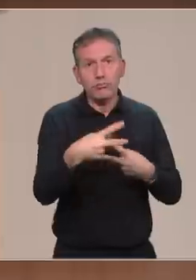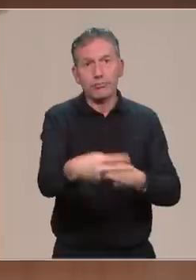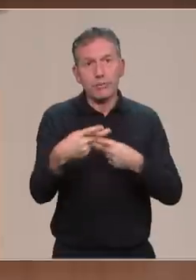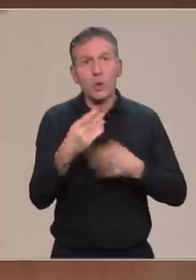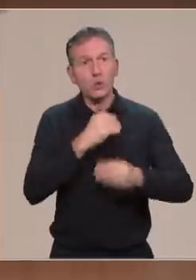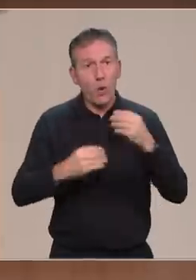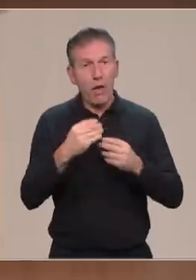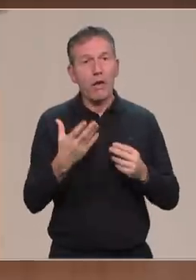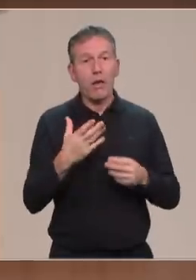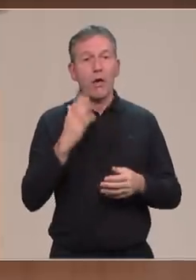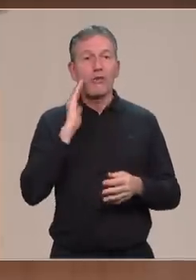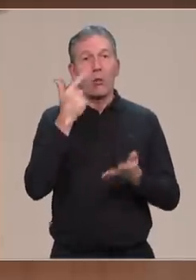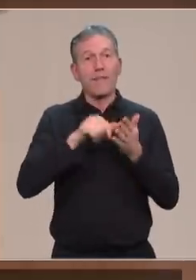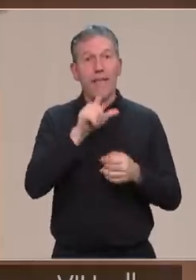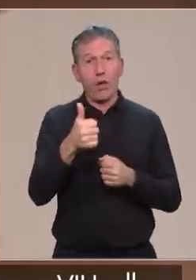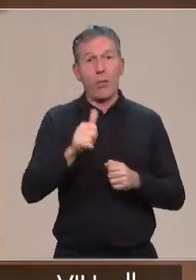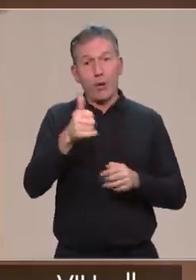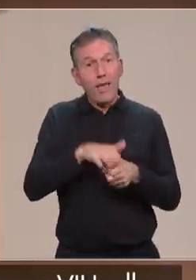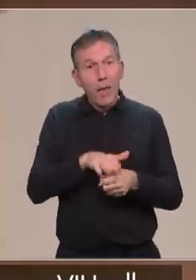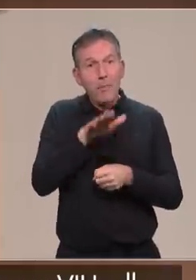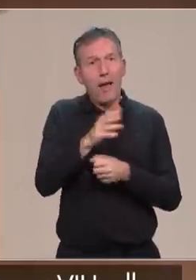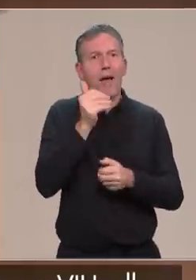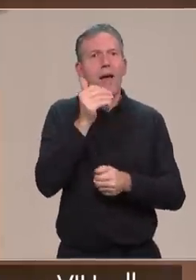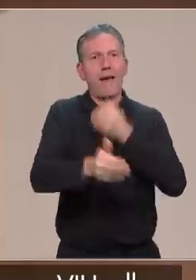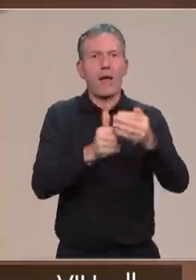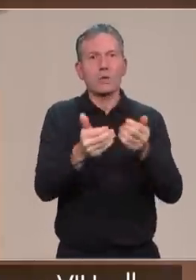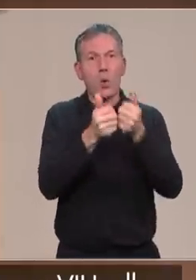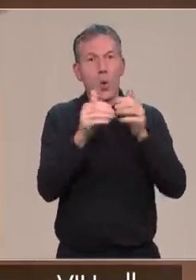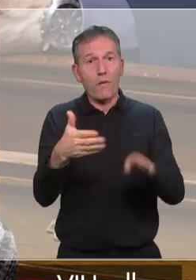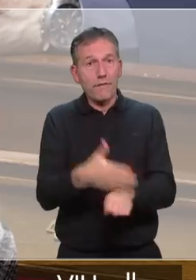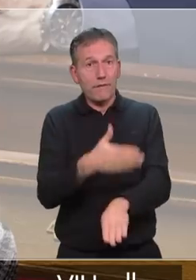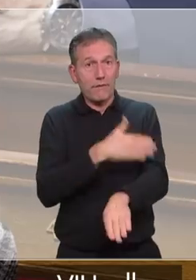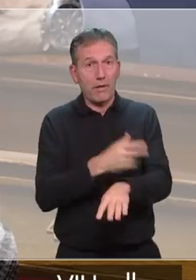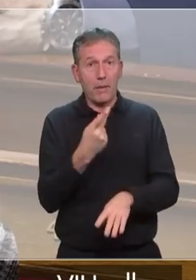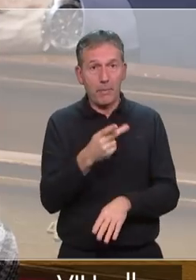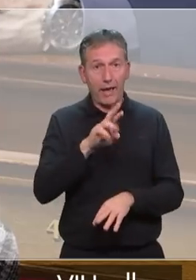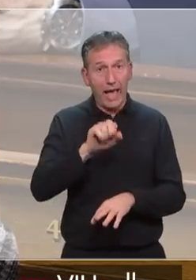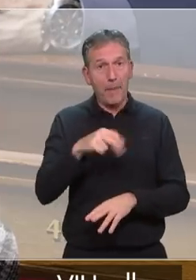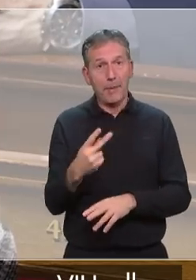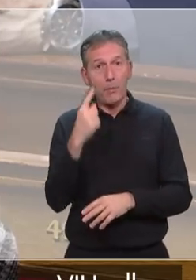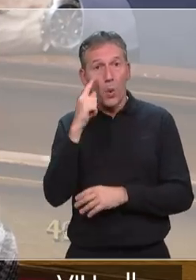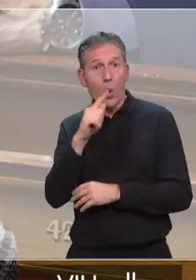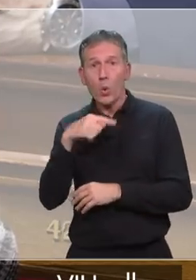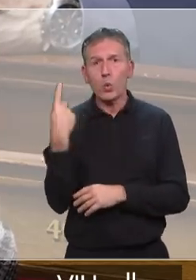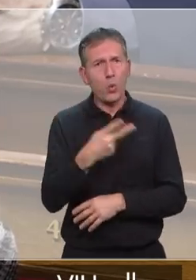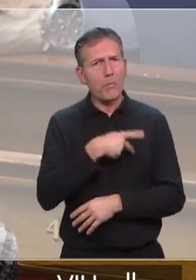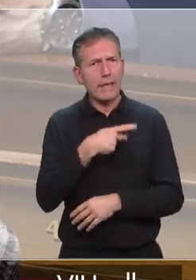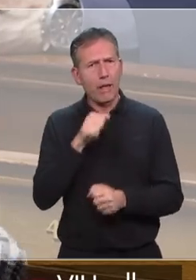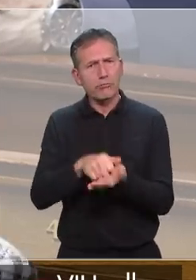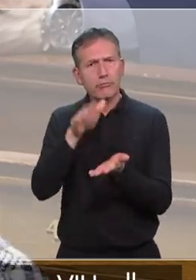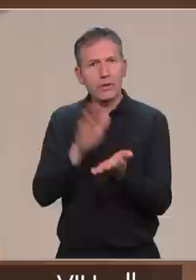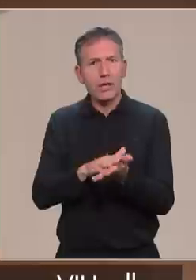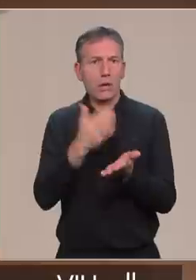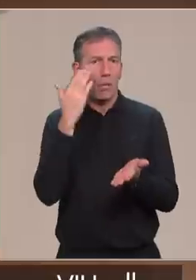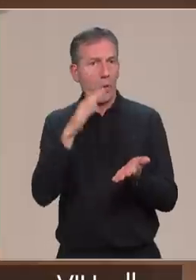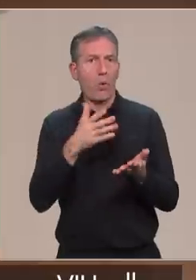janvier 2021, un premier pas a été franchi avec l'ouverture de la primo-prescription de la PrEP à tout médecin afin de favoriser un recours à